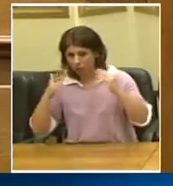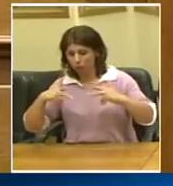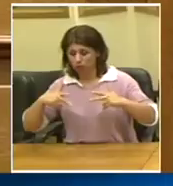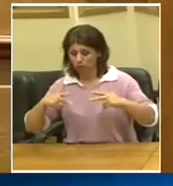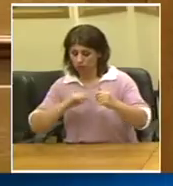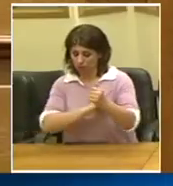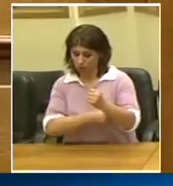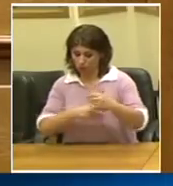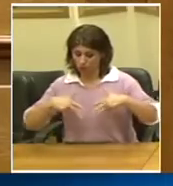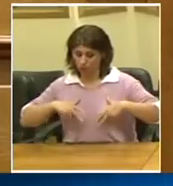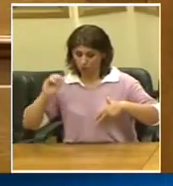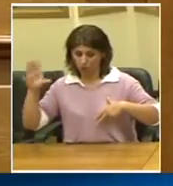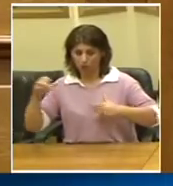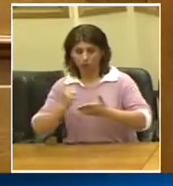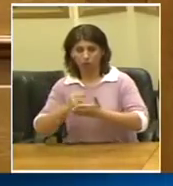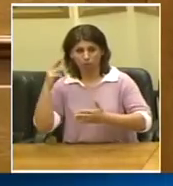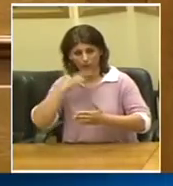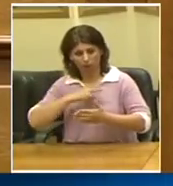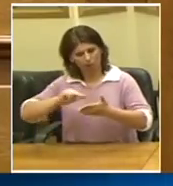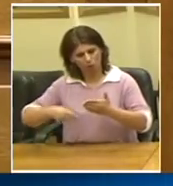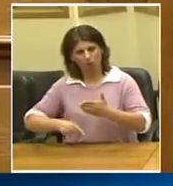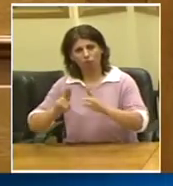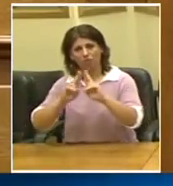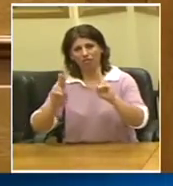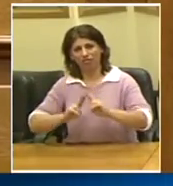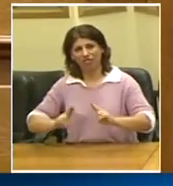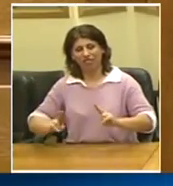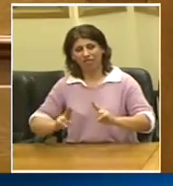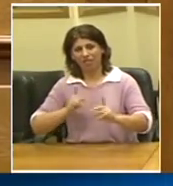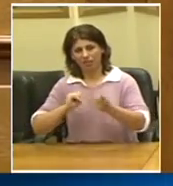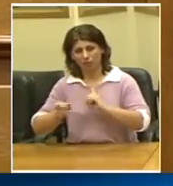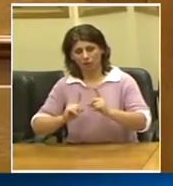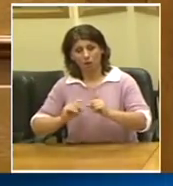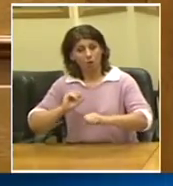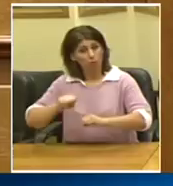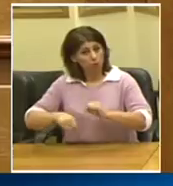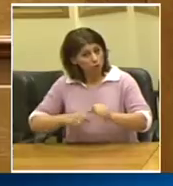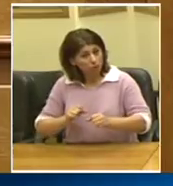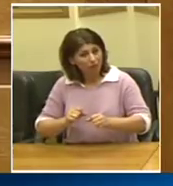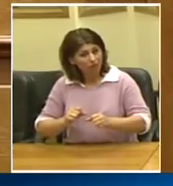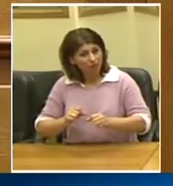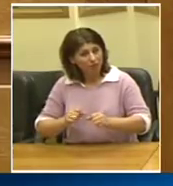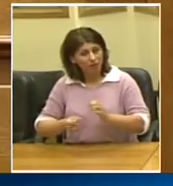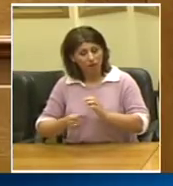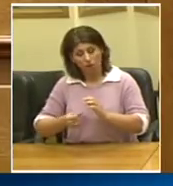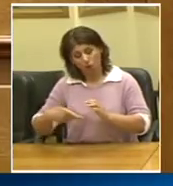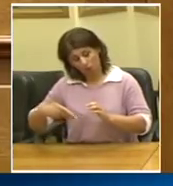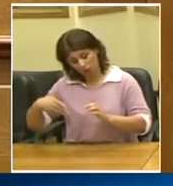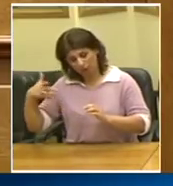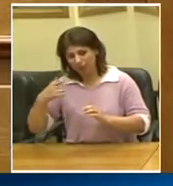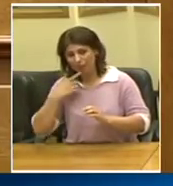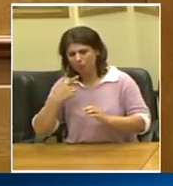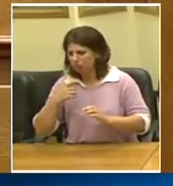και του Πρωθυπουργού να υπογράψουν διεθνή συμφωνία. Προσπάθησε να επιχειρηματολογήσει, πέρα από κάθε